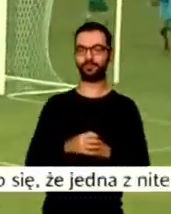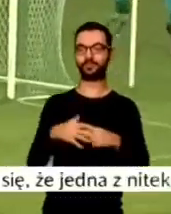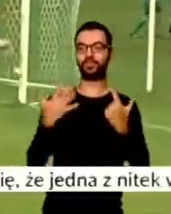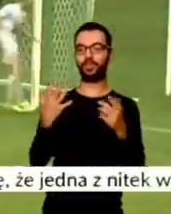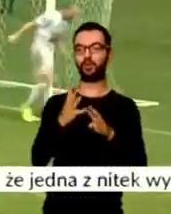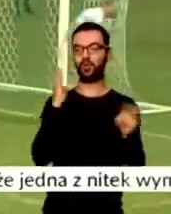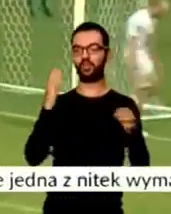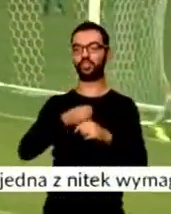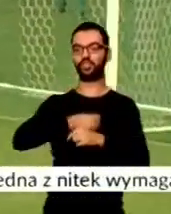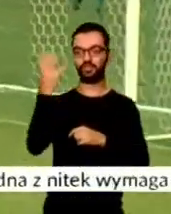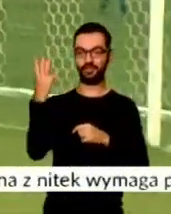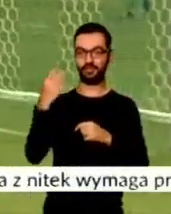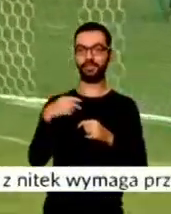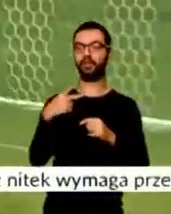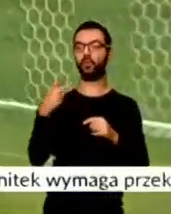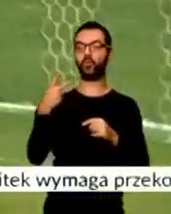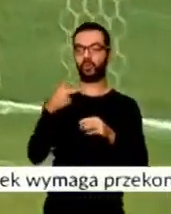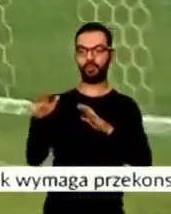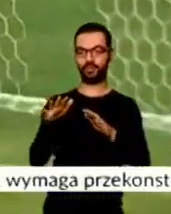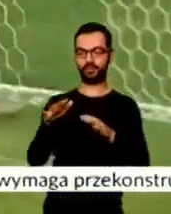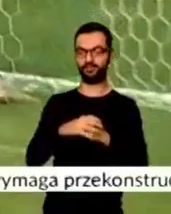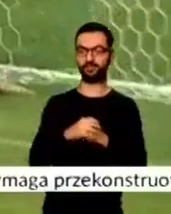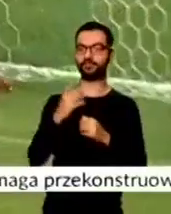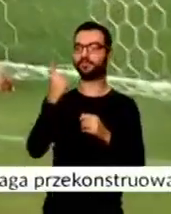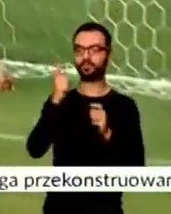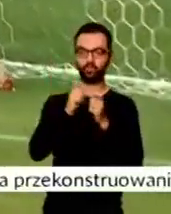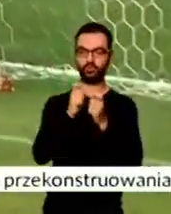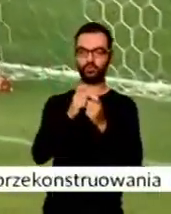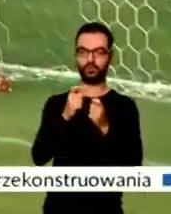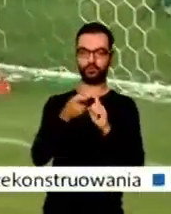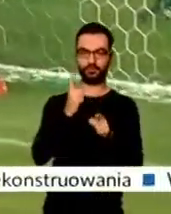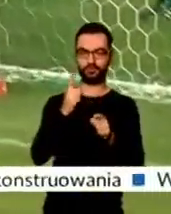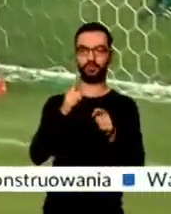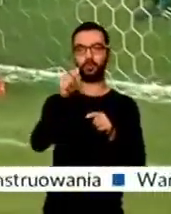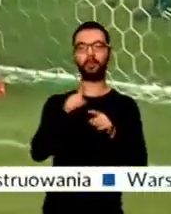7 kolejkach Świt jest wiceliderem tabeli i ma tylko oczko straty do Sokoła Ostróda.